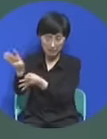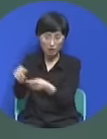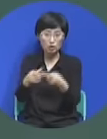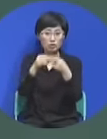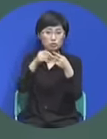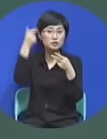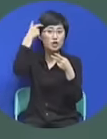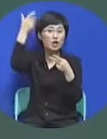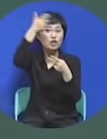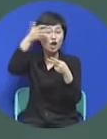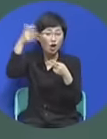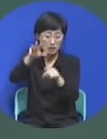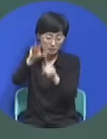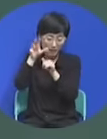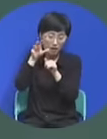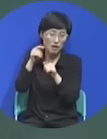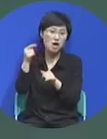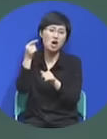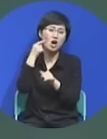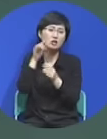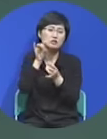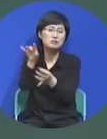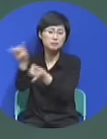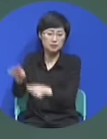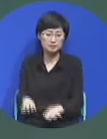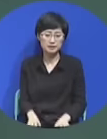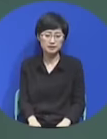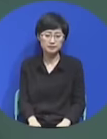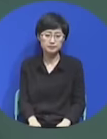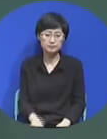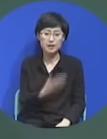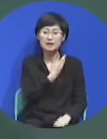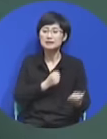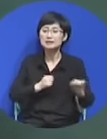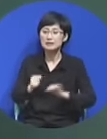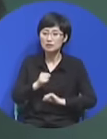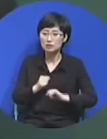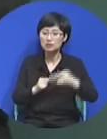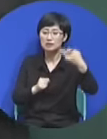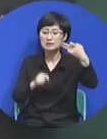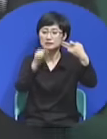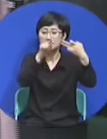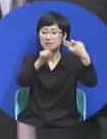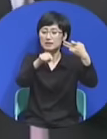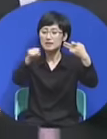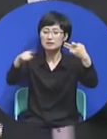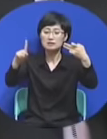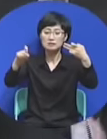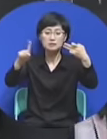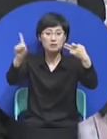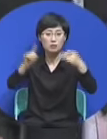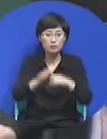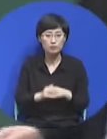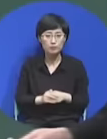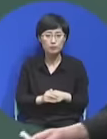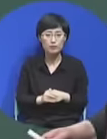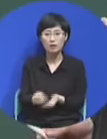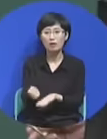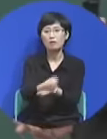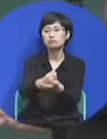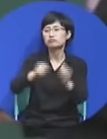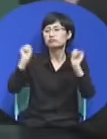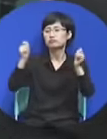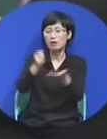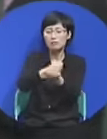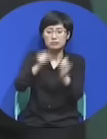骗 사동행13장에보니까아주이무속적인걸가지고이렇게막속입니다 在使徒行传13章1